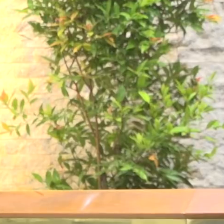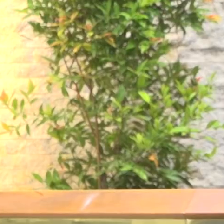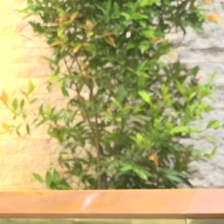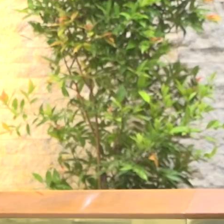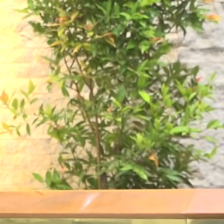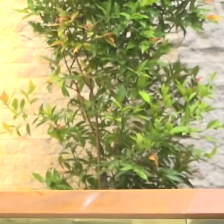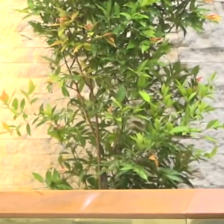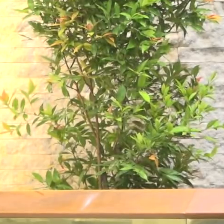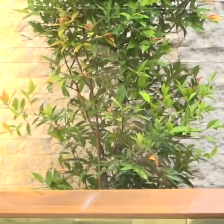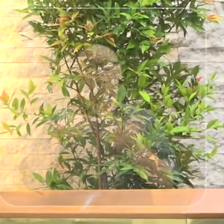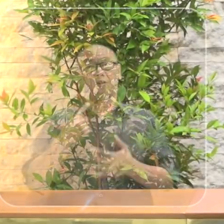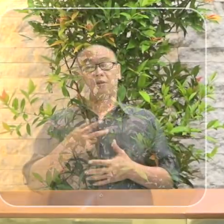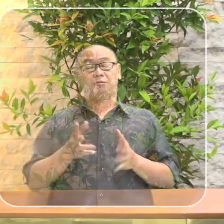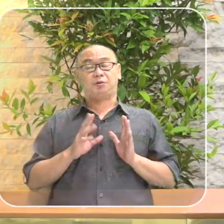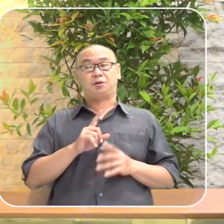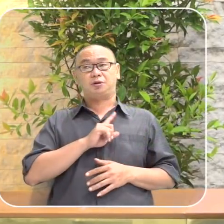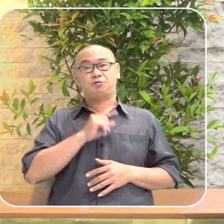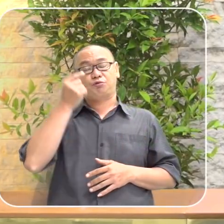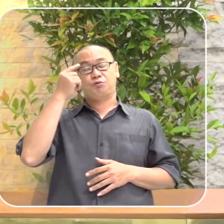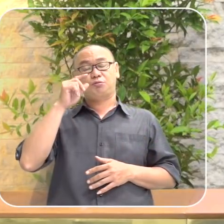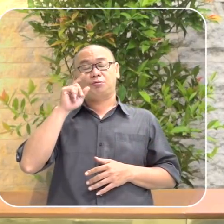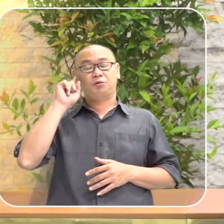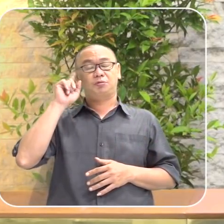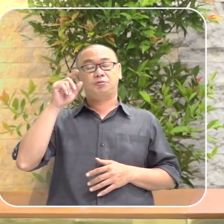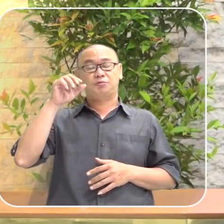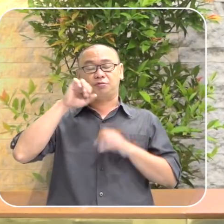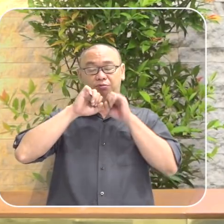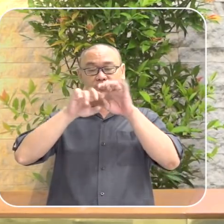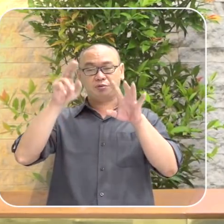Mari kita mempersiapkan diri untuk mendengarkan firman Tuhan. Mari kita berdoa.